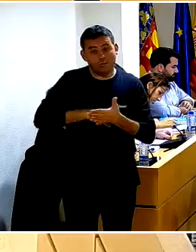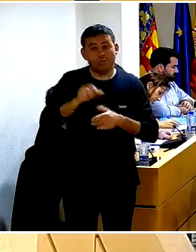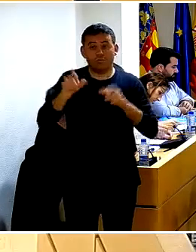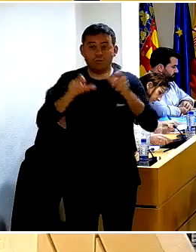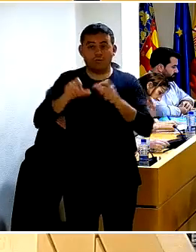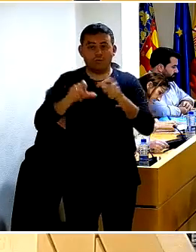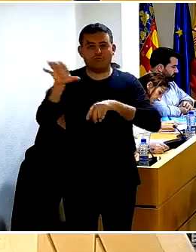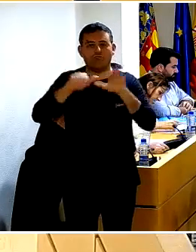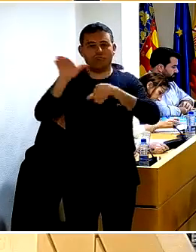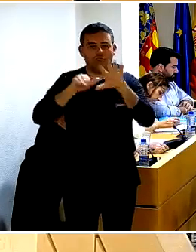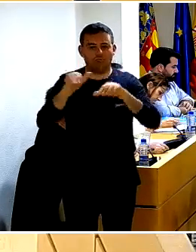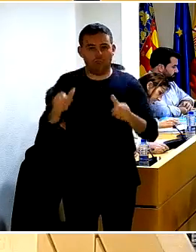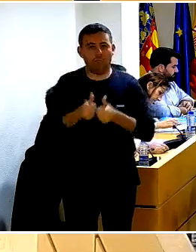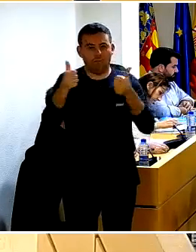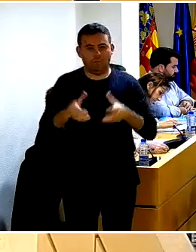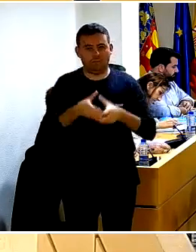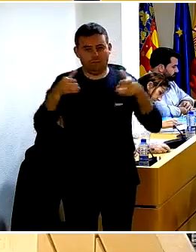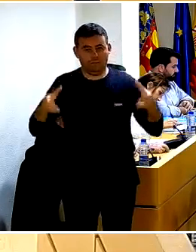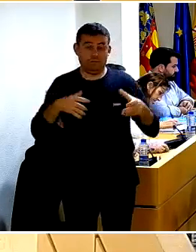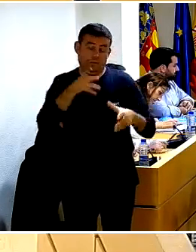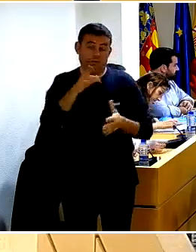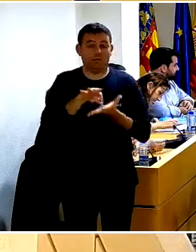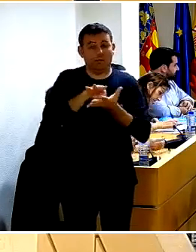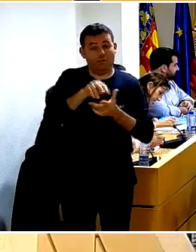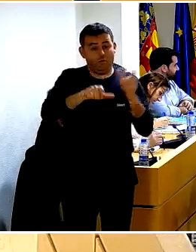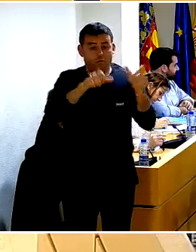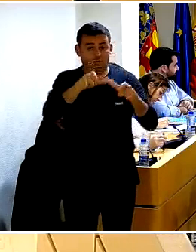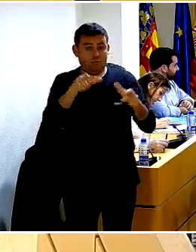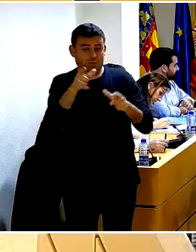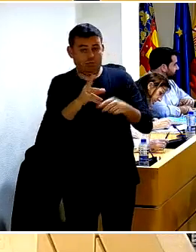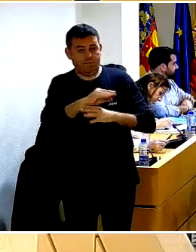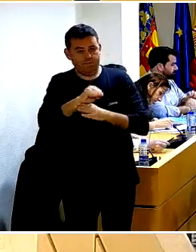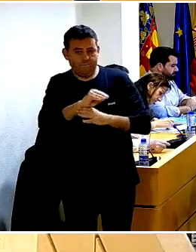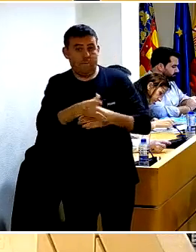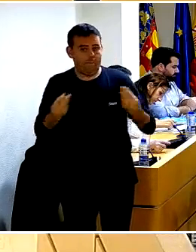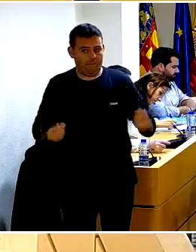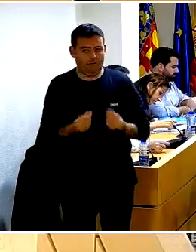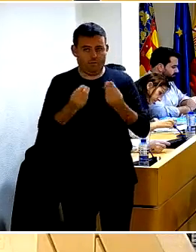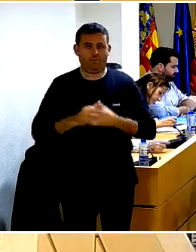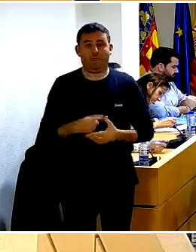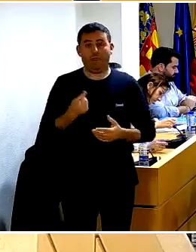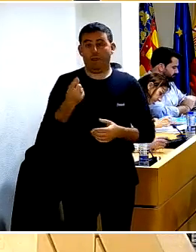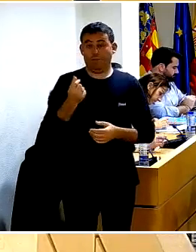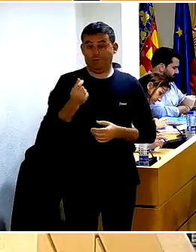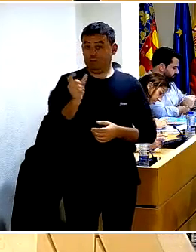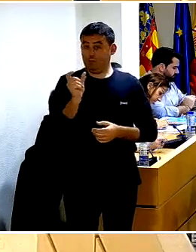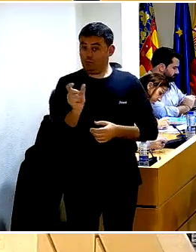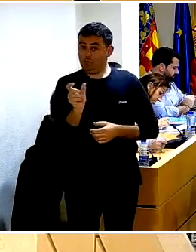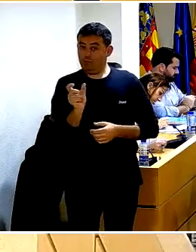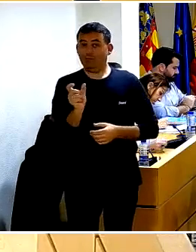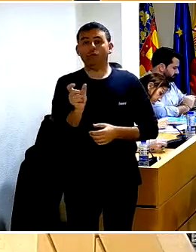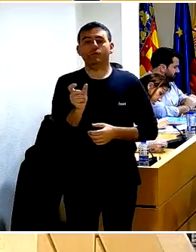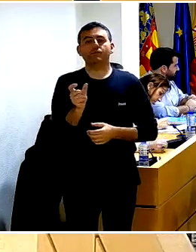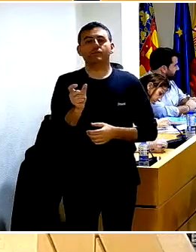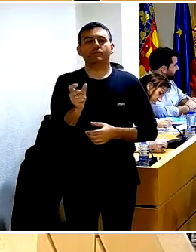per a millorar els serveis a la ciutadania. En aquest pressupost hi ha un augment de la previsió d'ingressos per la